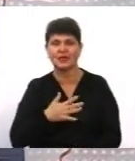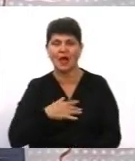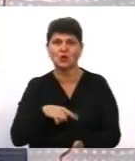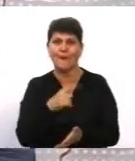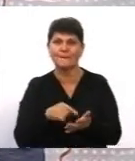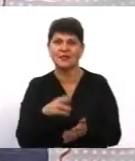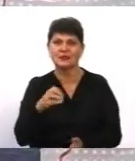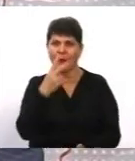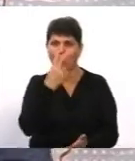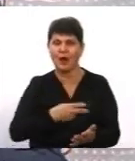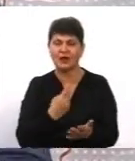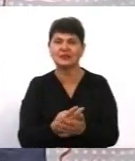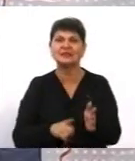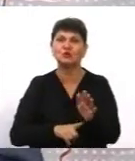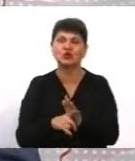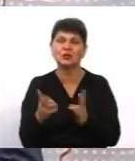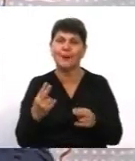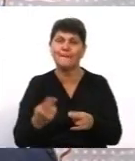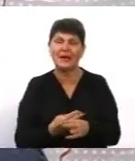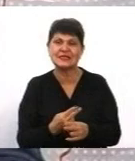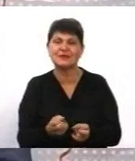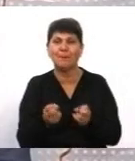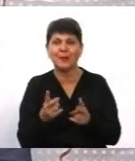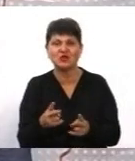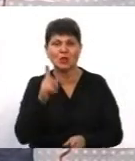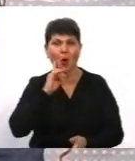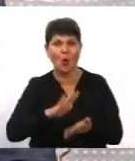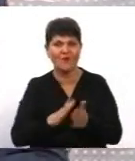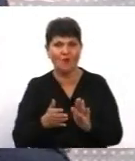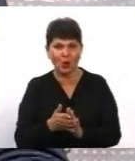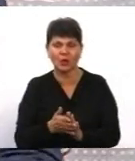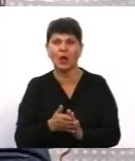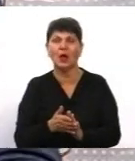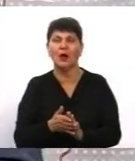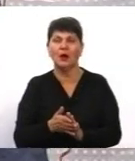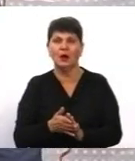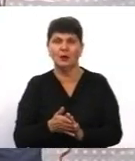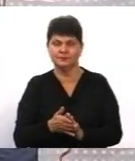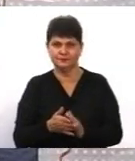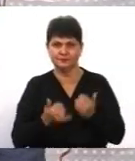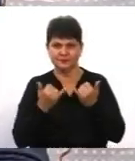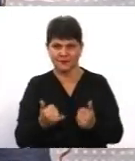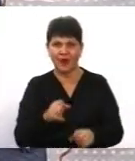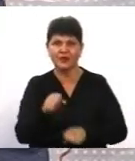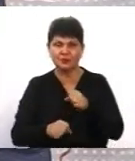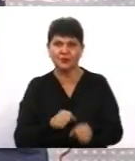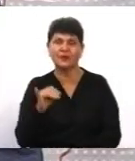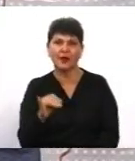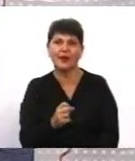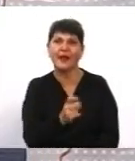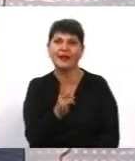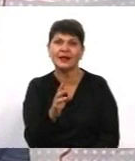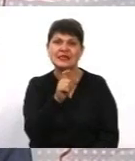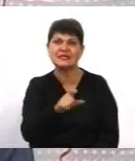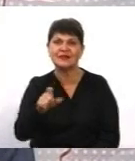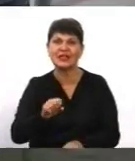треба спочатку створити безпечні, комфортні умови для пересування на велосипеді, і кількість велосипедистів буде потім зростати. Які